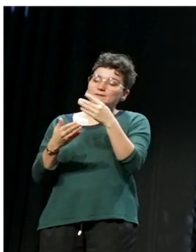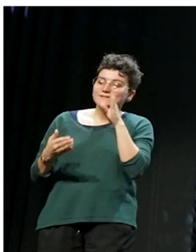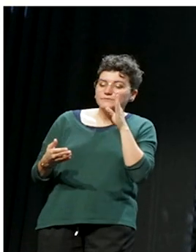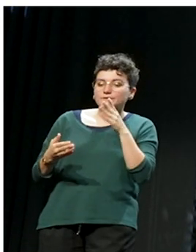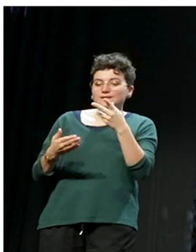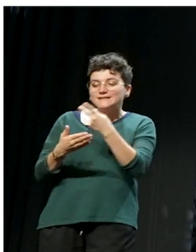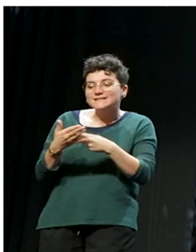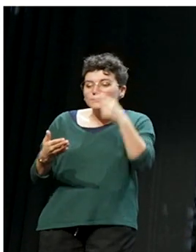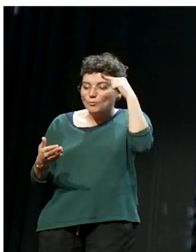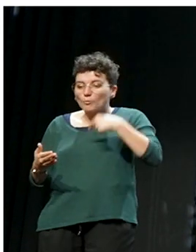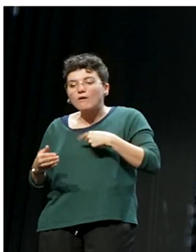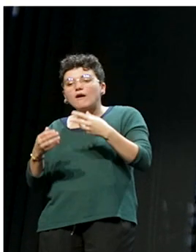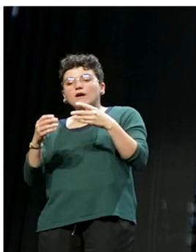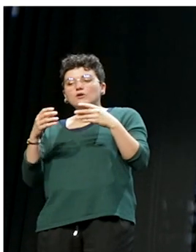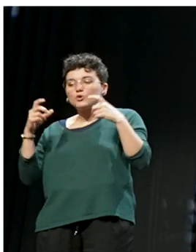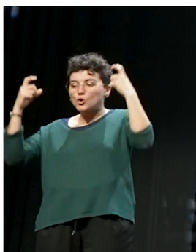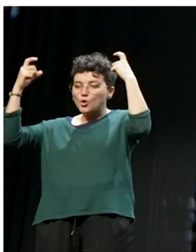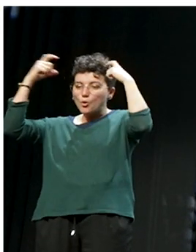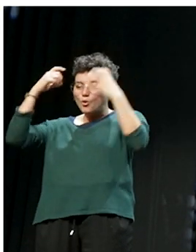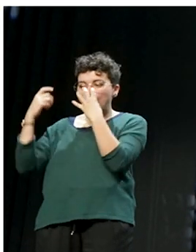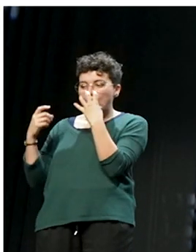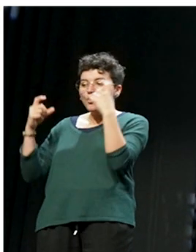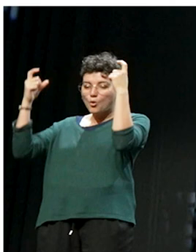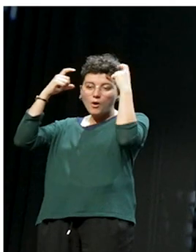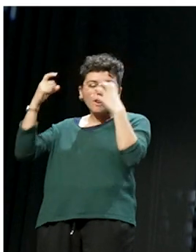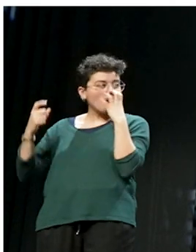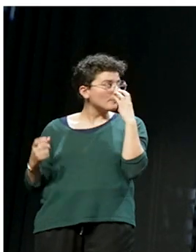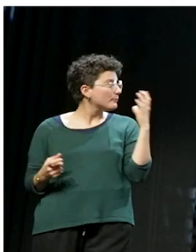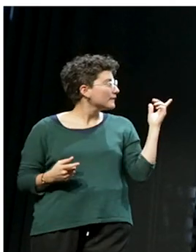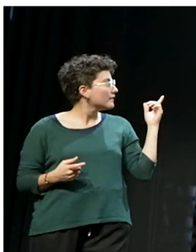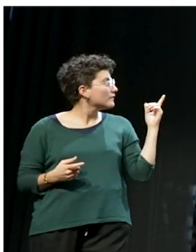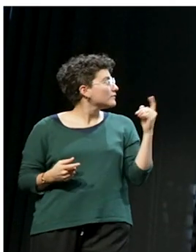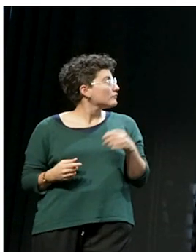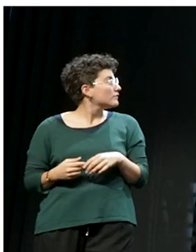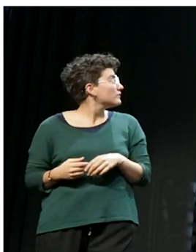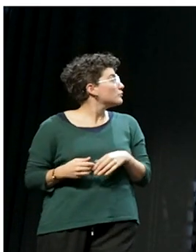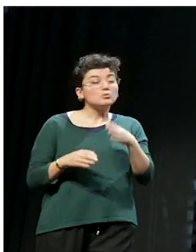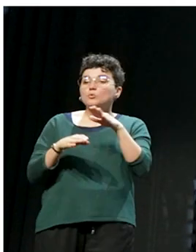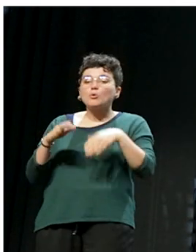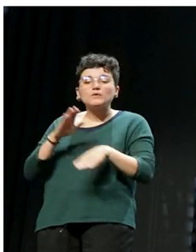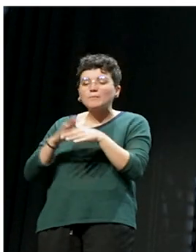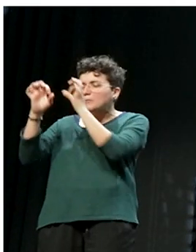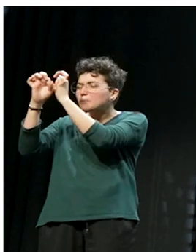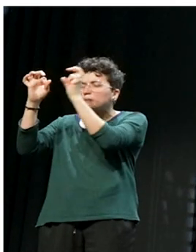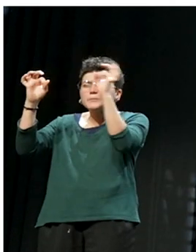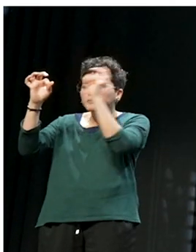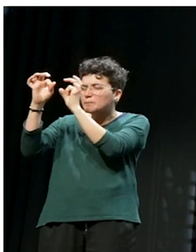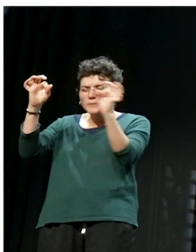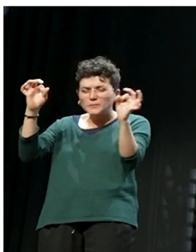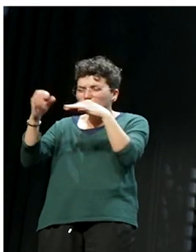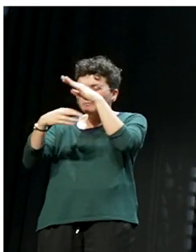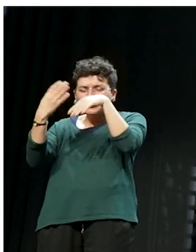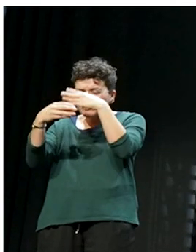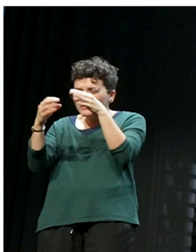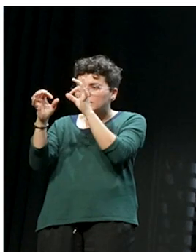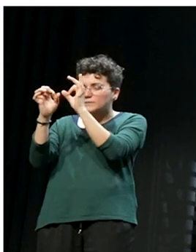Et il part d'une image complètement bruitée, c'est-à-dire qu'il parle du bruit complet, hein. Il génère du bruit, donc des pixels complètement aléatoires, et petit à petit, il va